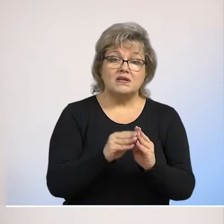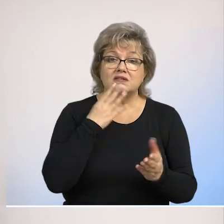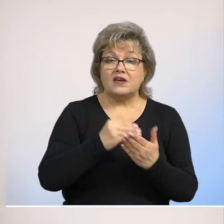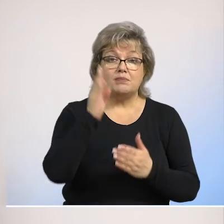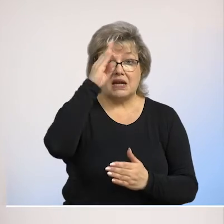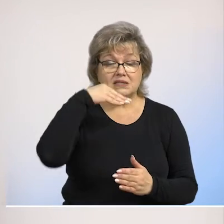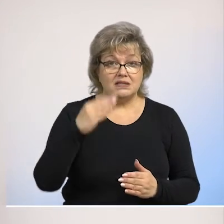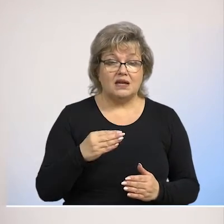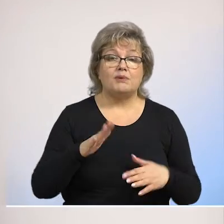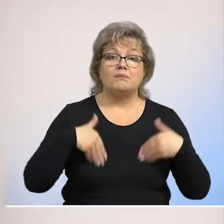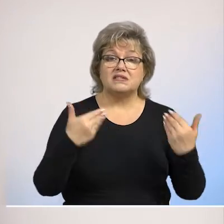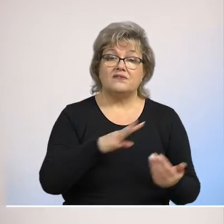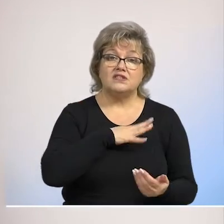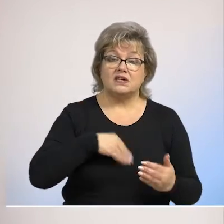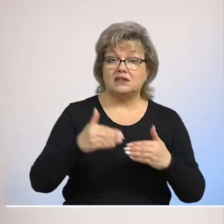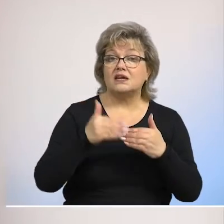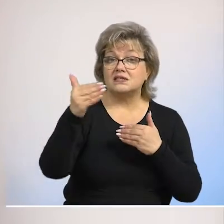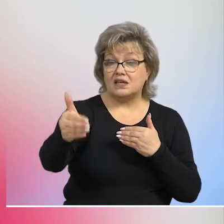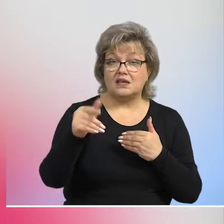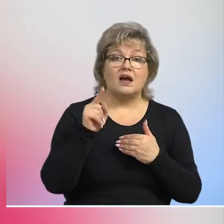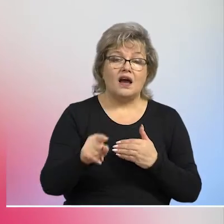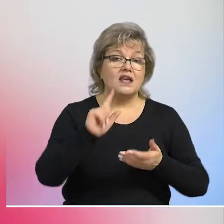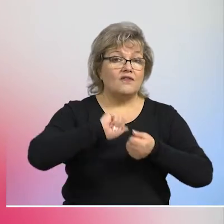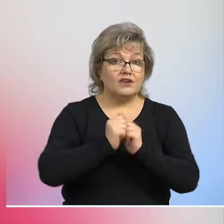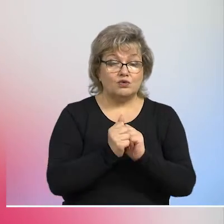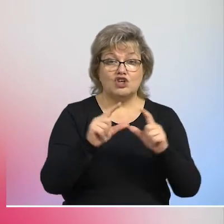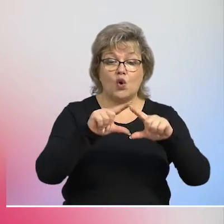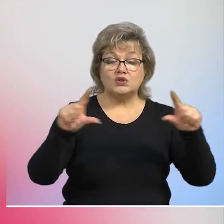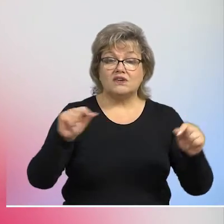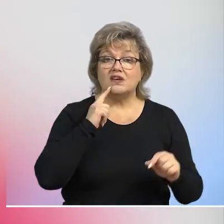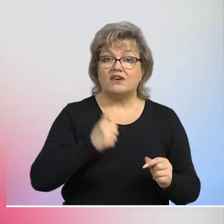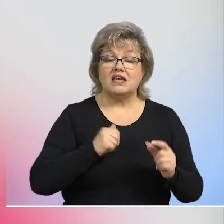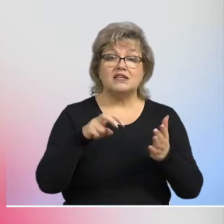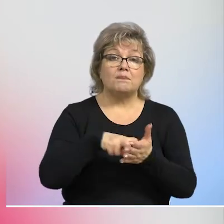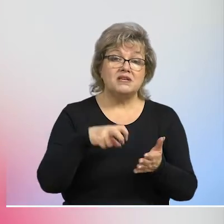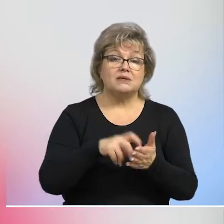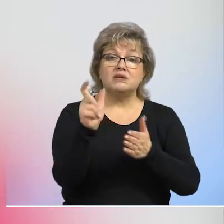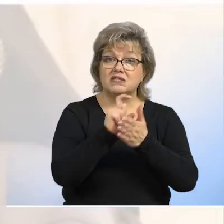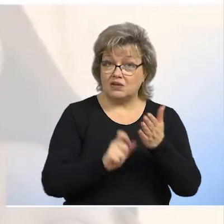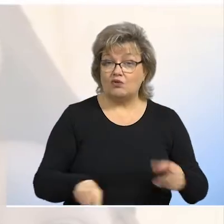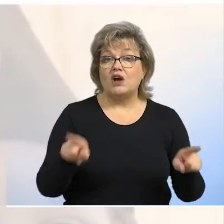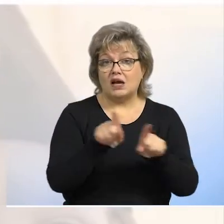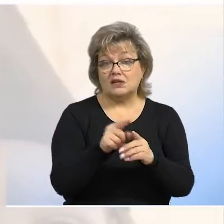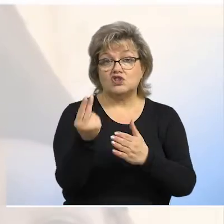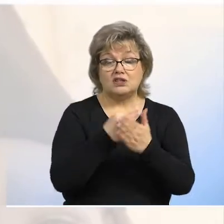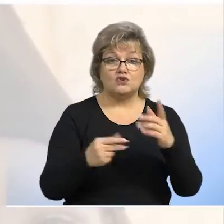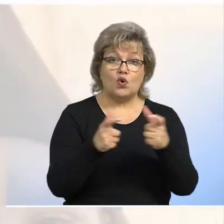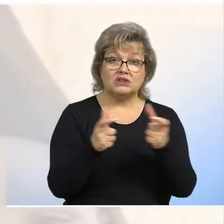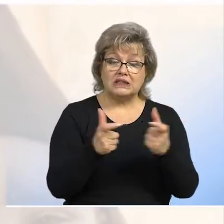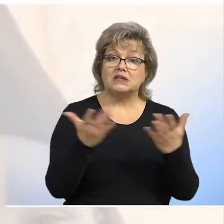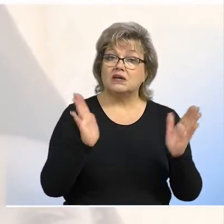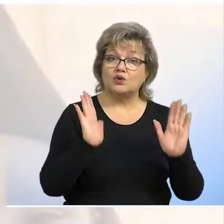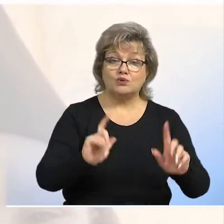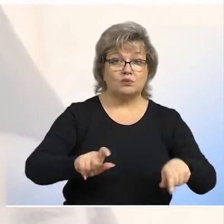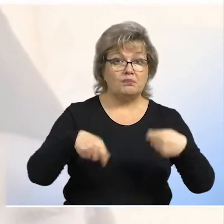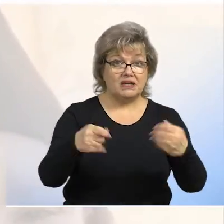со своими родителями поздравили ветеранов на расстоянии. Они выучили отрывки из военных песен и стихов, а также нарисовали открытки,